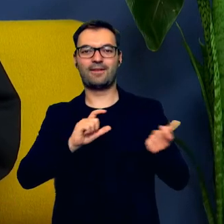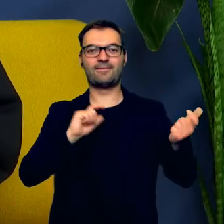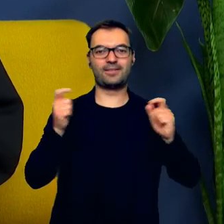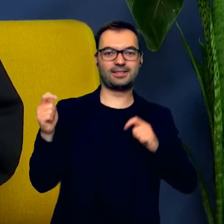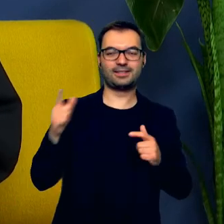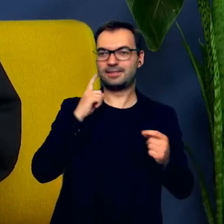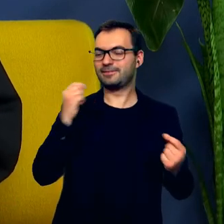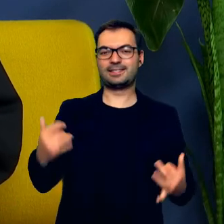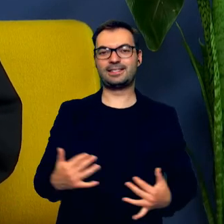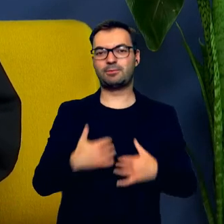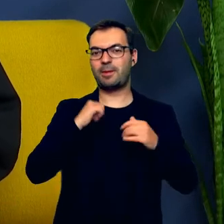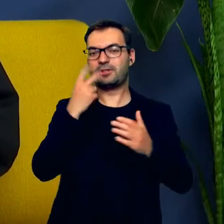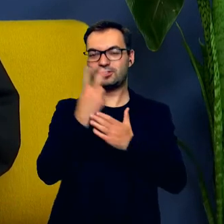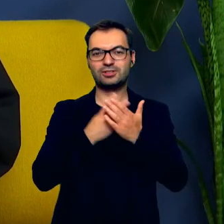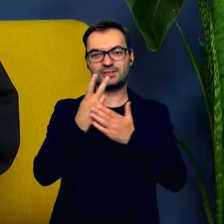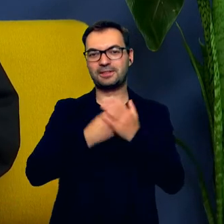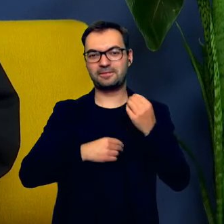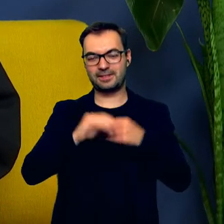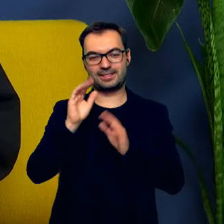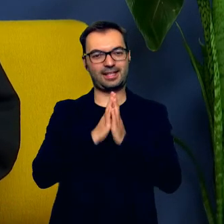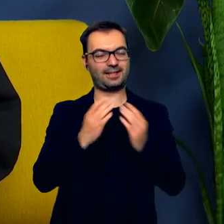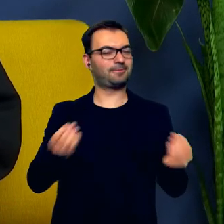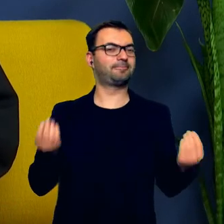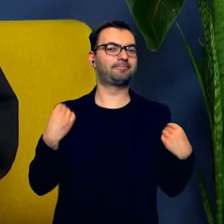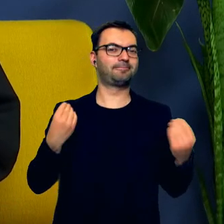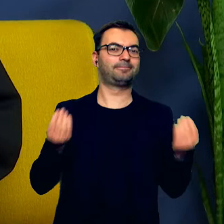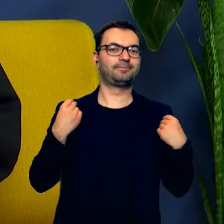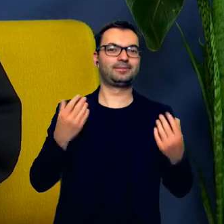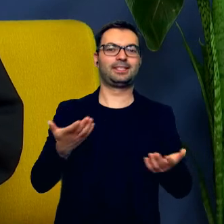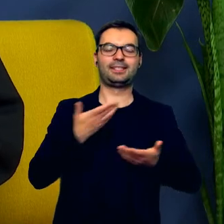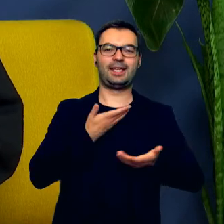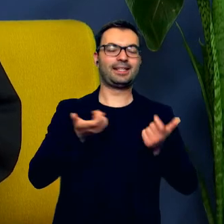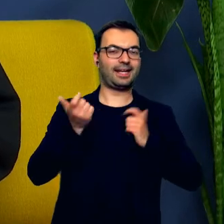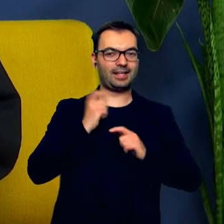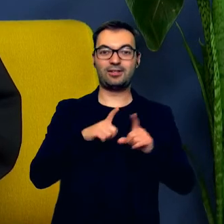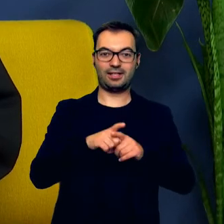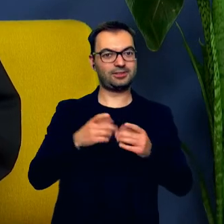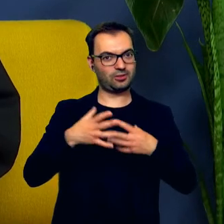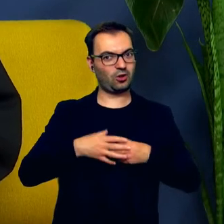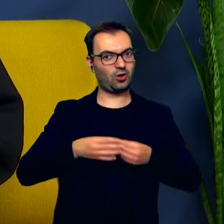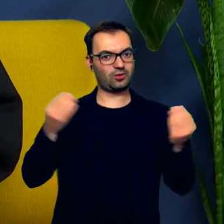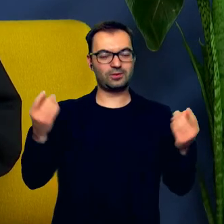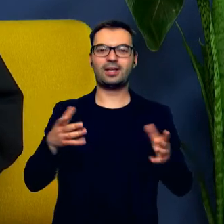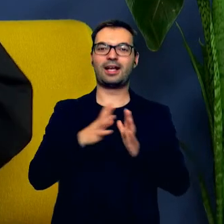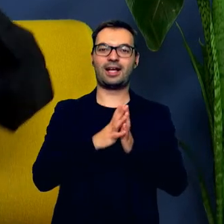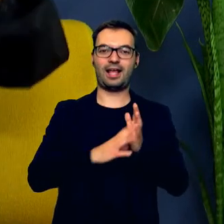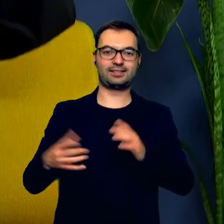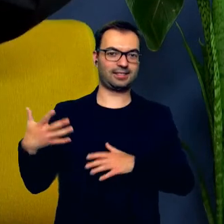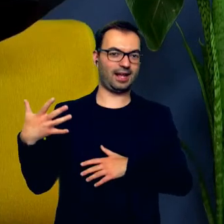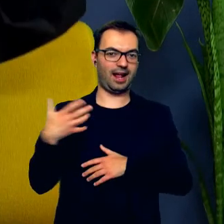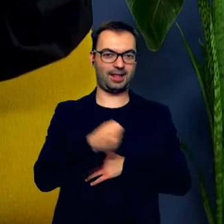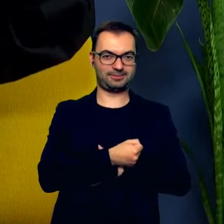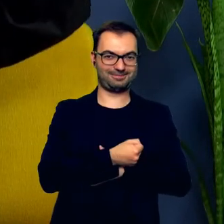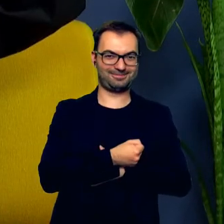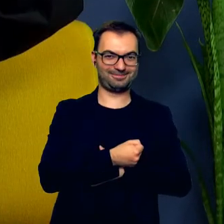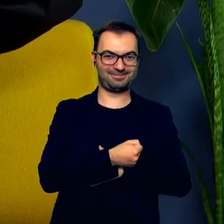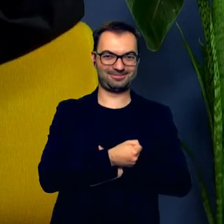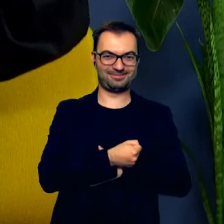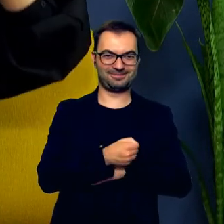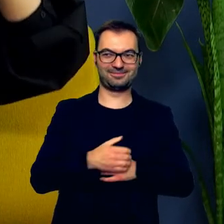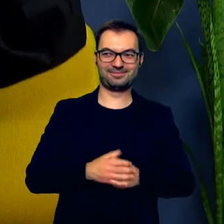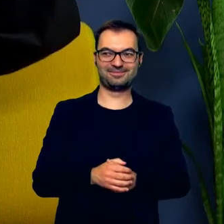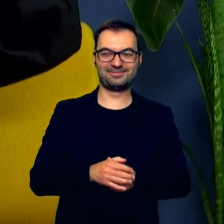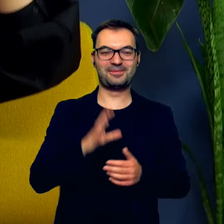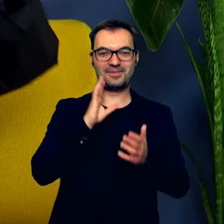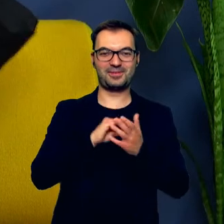które inspirują do czytania wspaniałej literatury, która cieszy serce i rozwija umysł. Tradycyjnie w lewym dolnym rogu, w ten